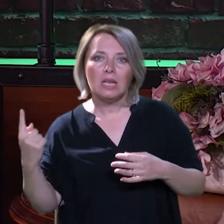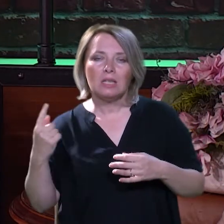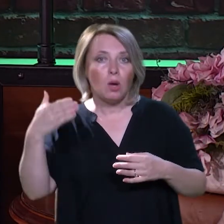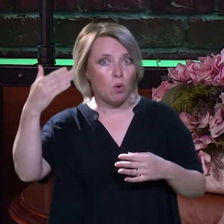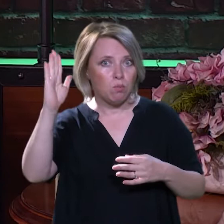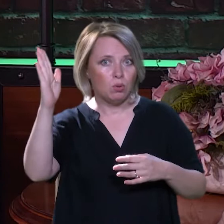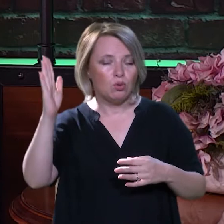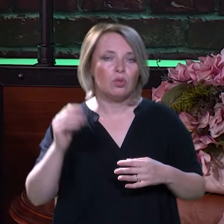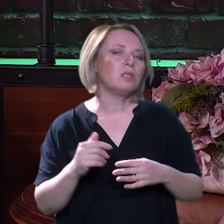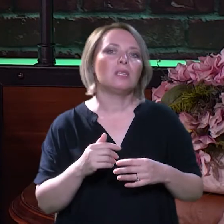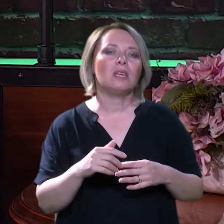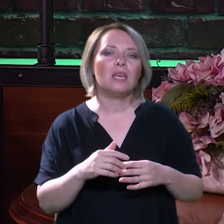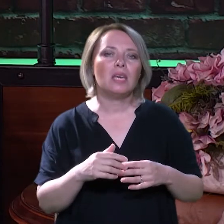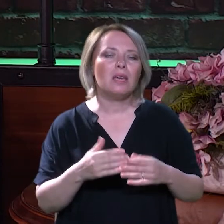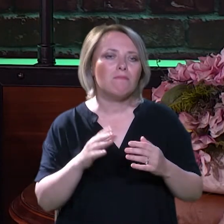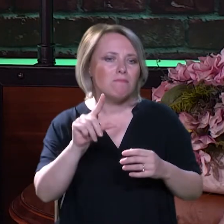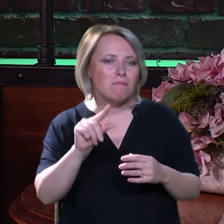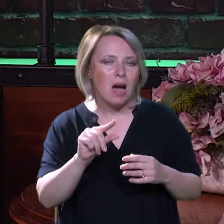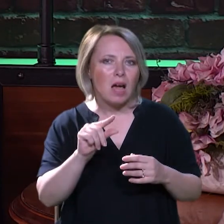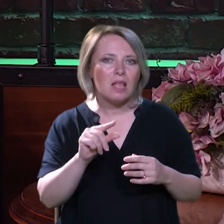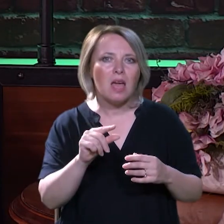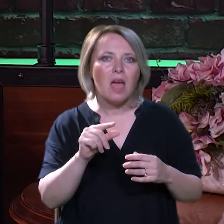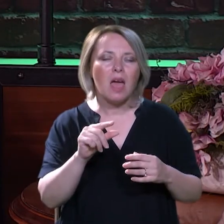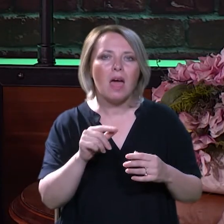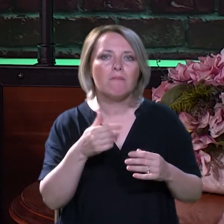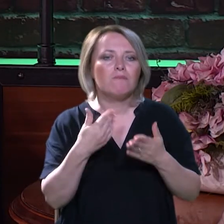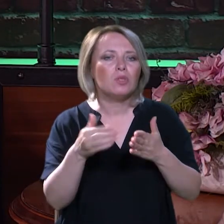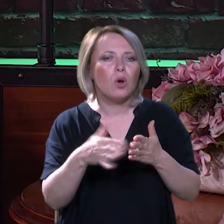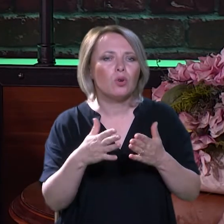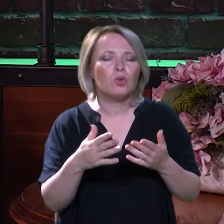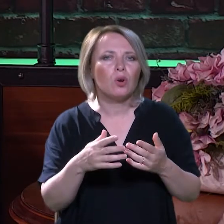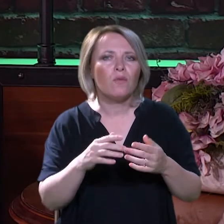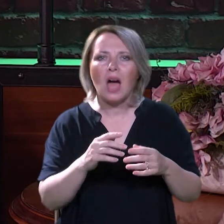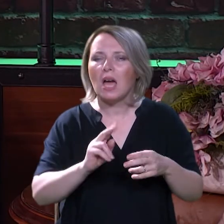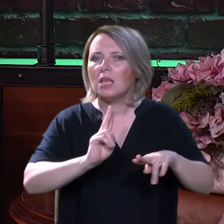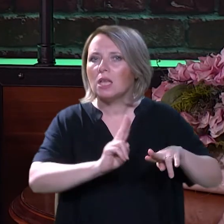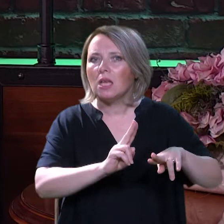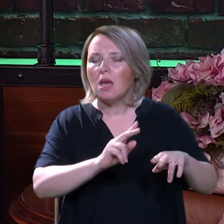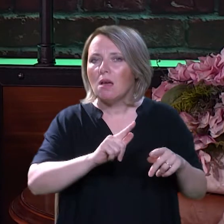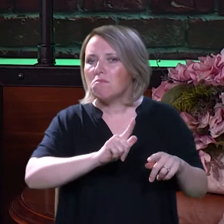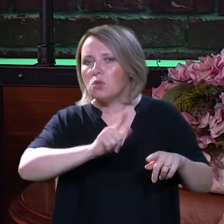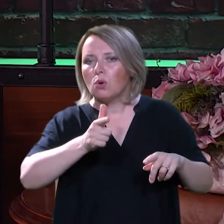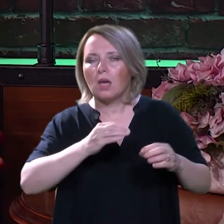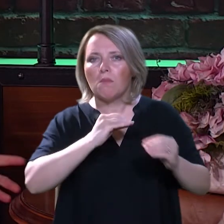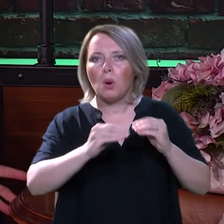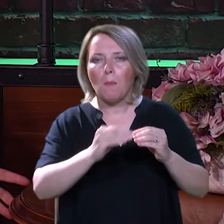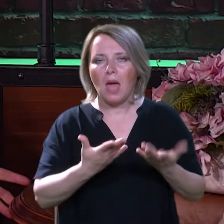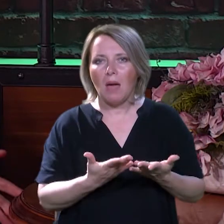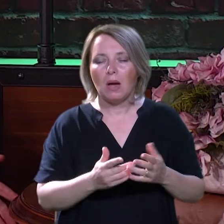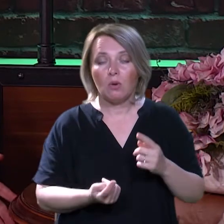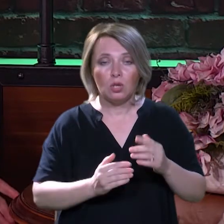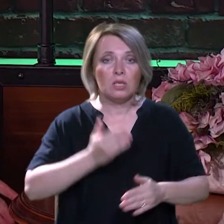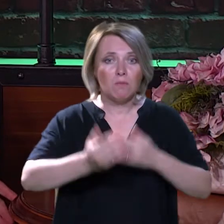zdravija zajednica. Manje troškova i svi drugi, dakle, problemi koji se s time vode. Nekad se